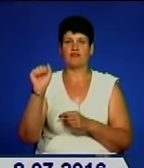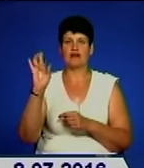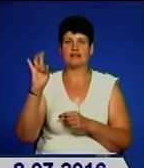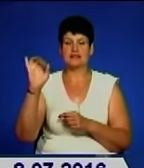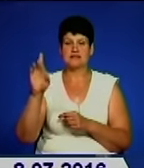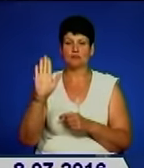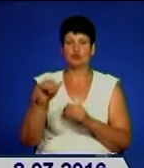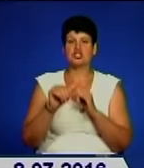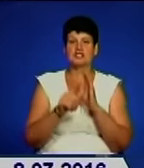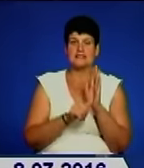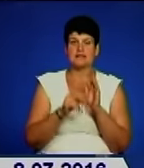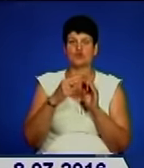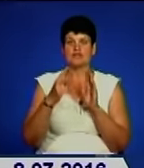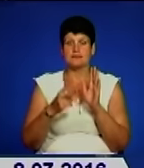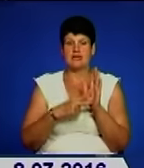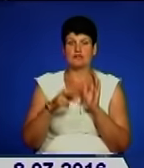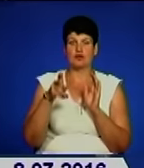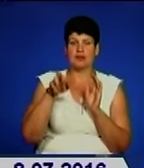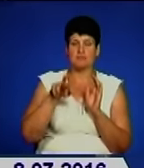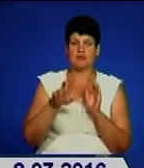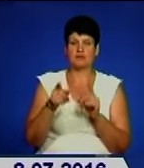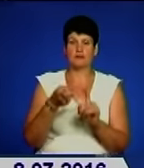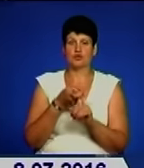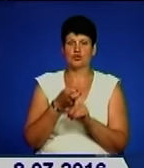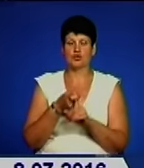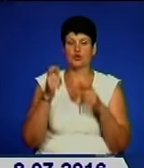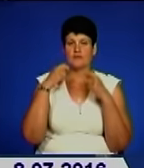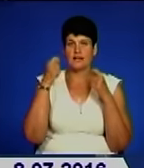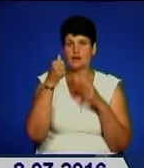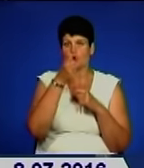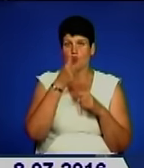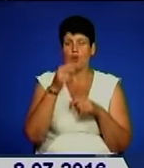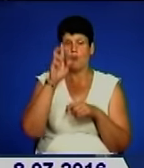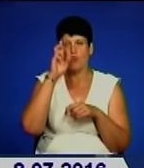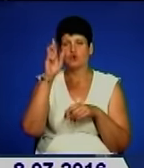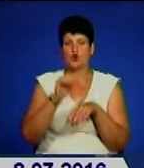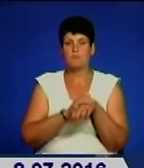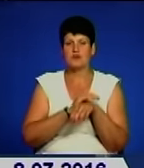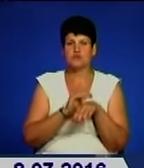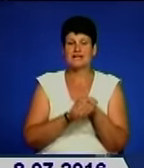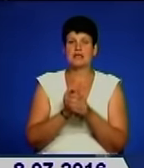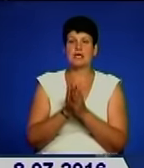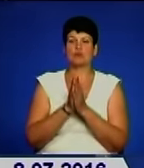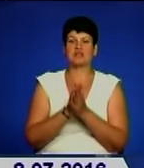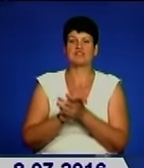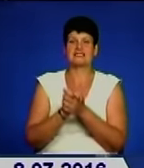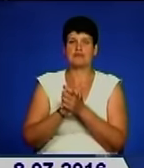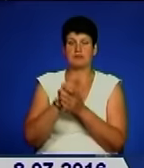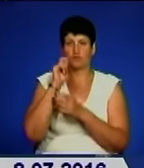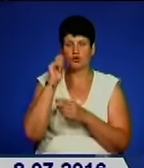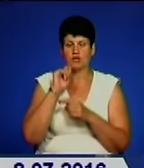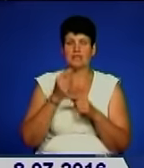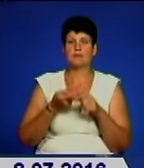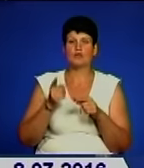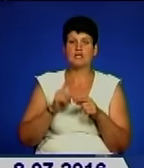16-17 липня. Вона приурочена ювілейному року Божого милосердя та молитві за мир в Україні. Про це йшлося на прес-конференції в